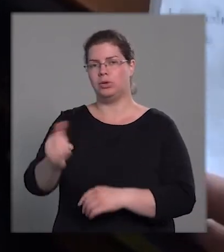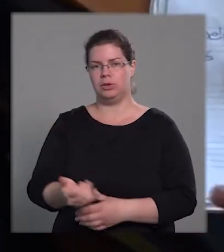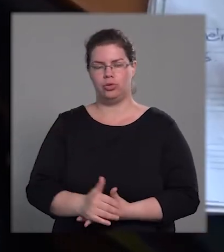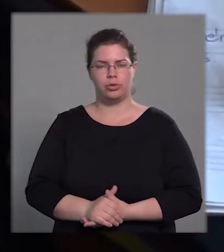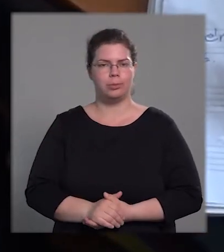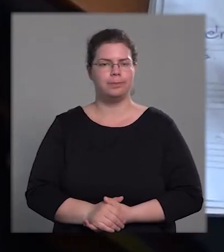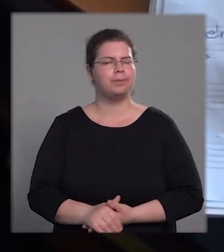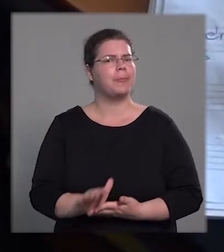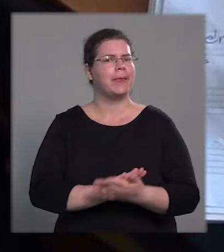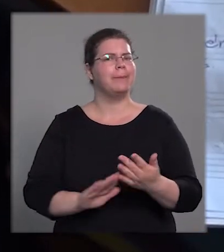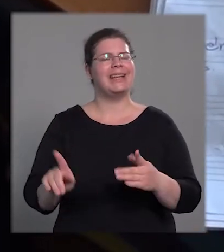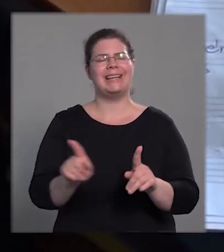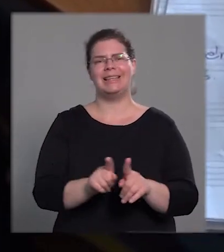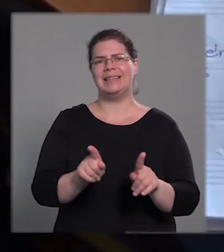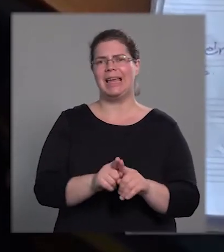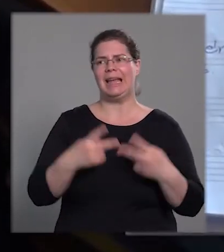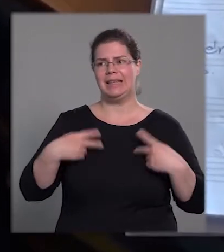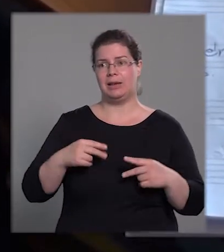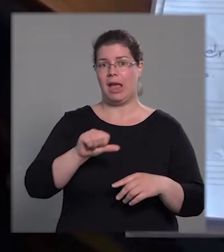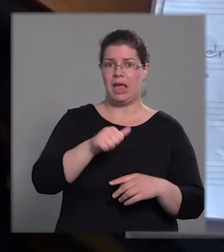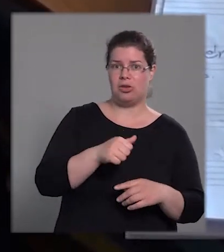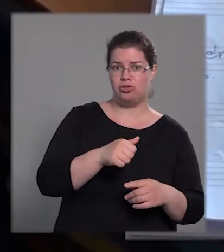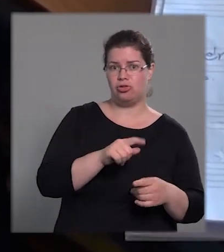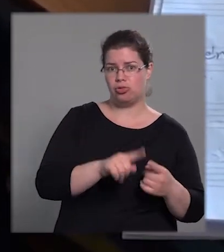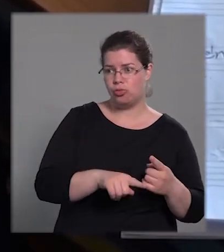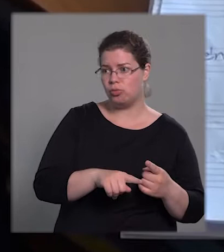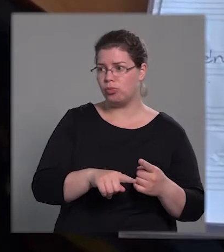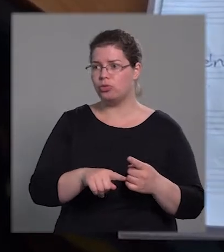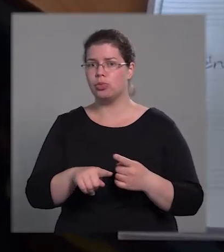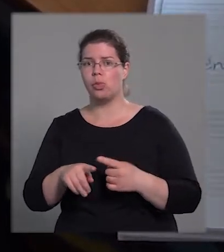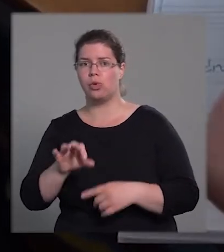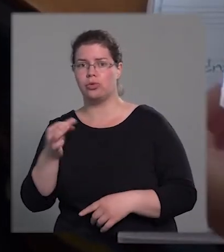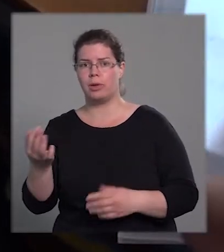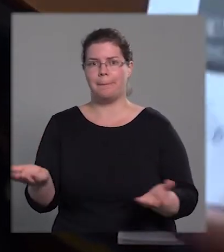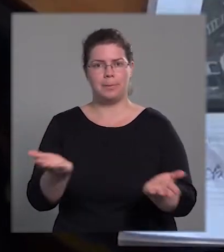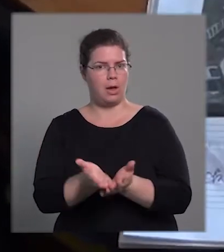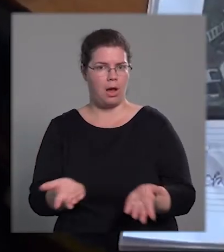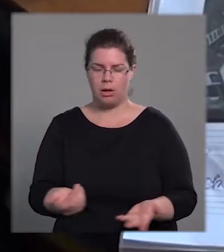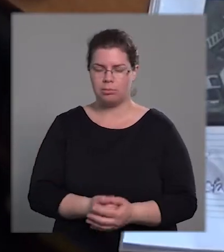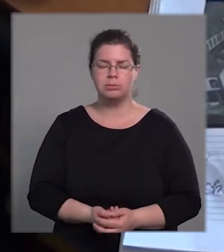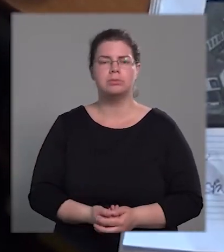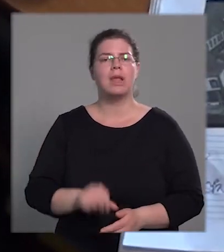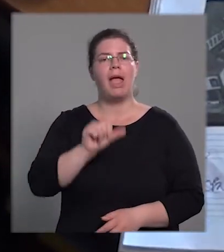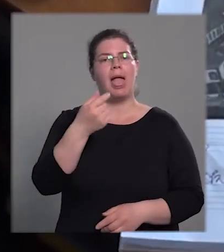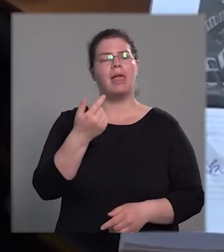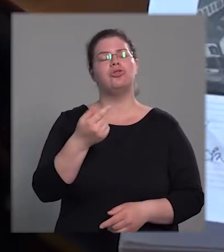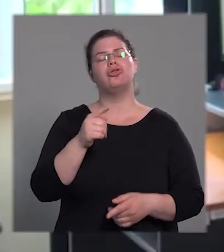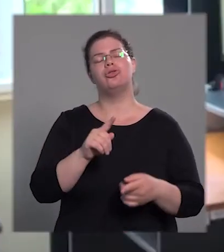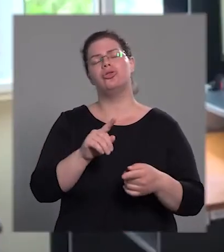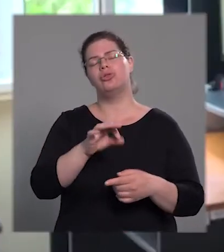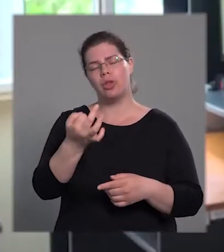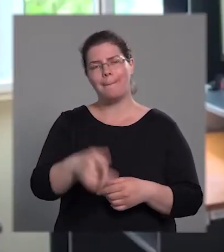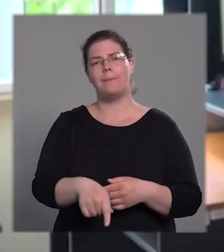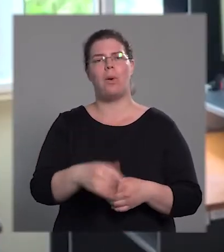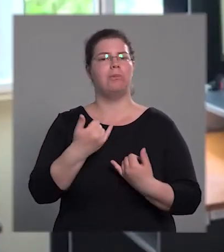Milyen egy ilyen kirándulásnak az első és az utolsó napja összehasonlítva? Az első napon mindenki nagyon